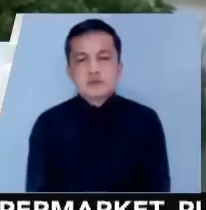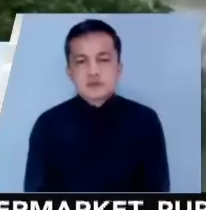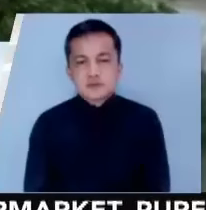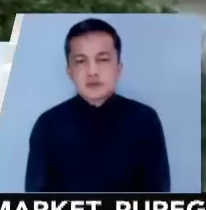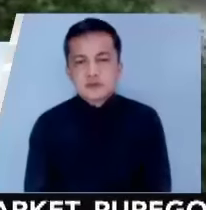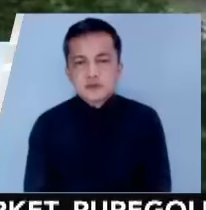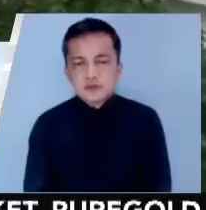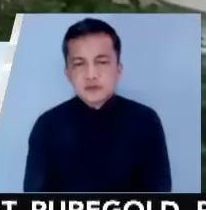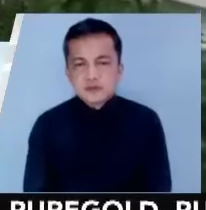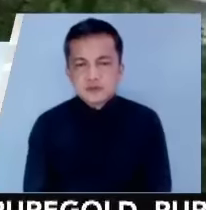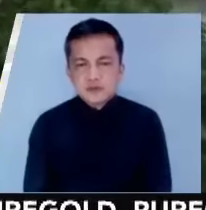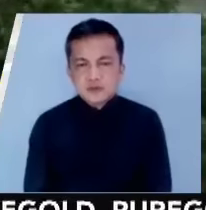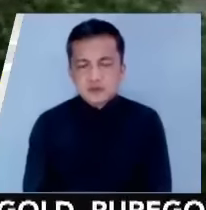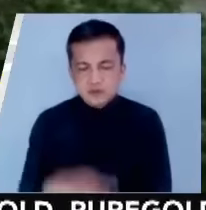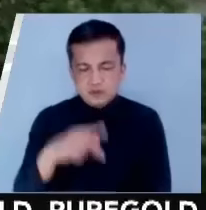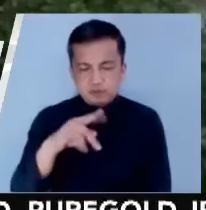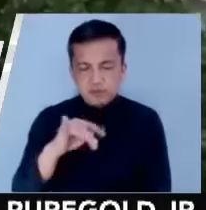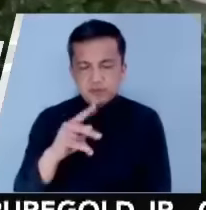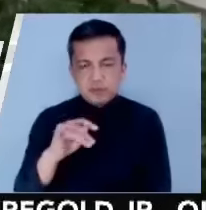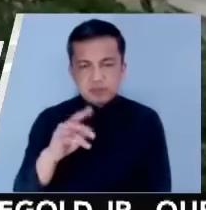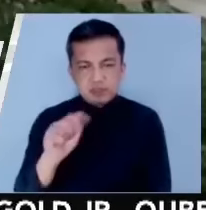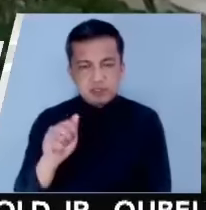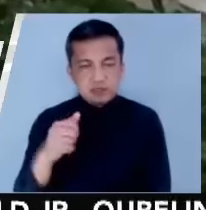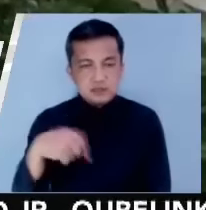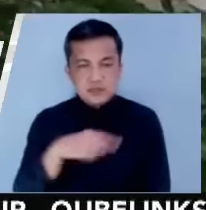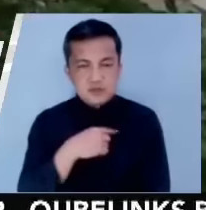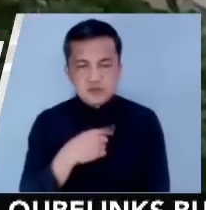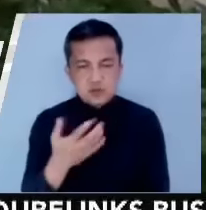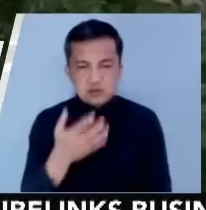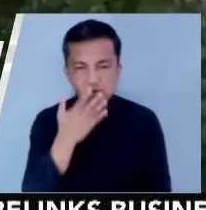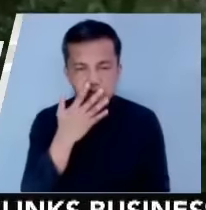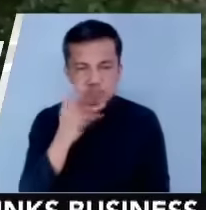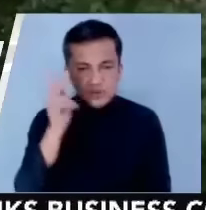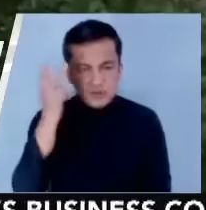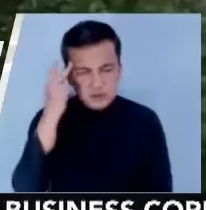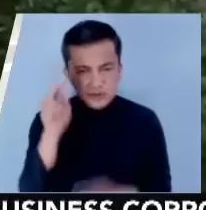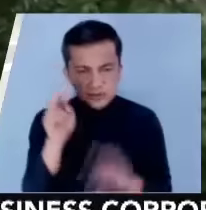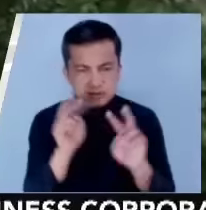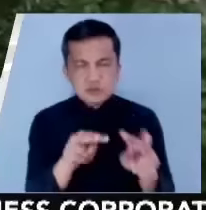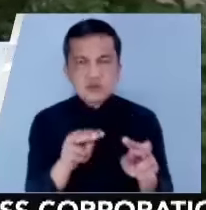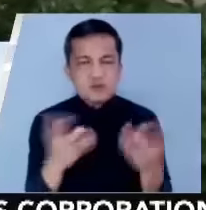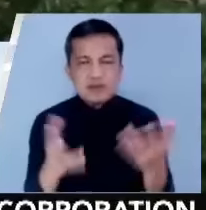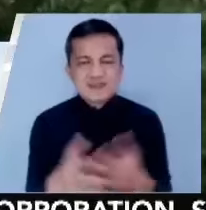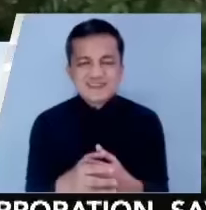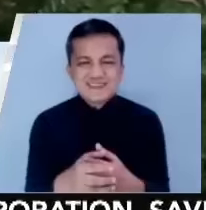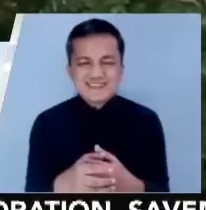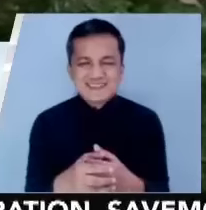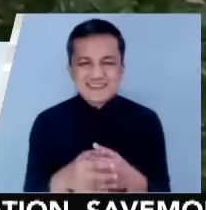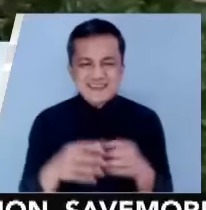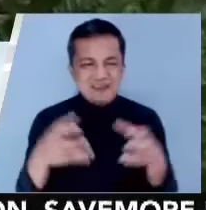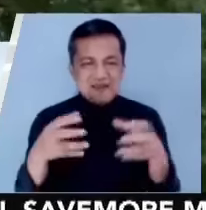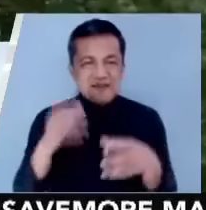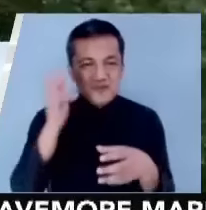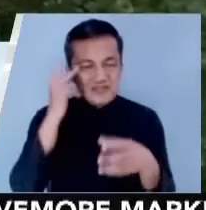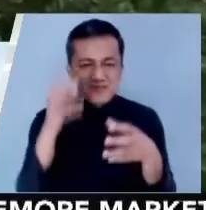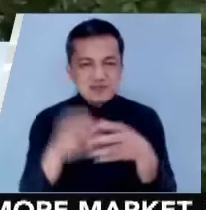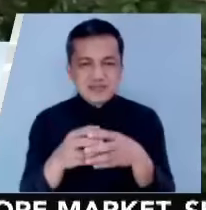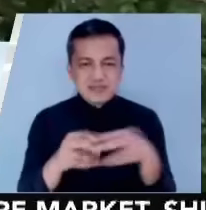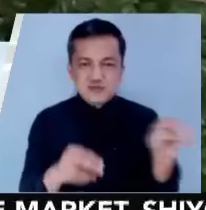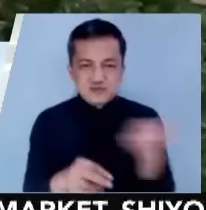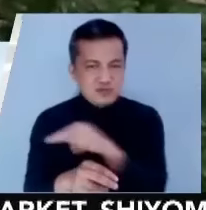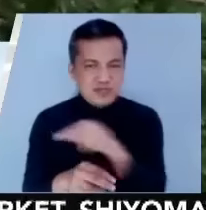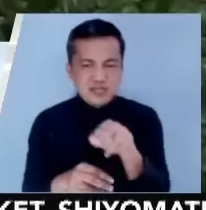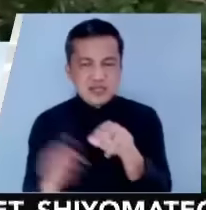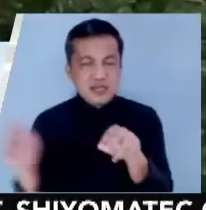Peña Francia dito sa amin, wala namang kulay ng politikang tinitingnan. Walang partido, politically neutral dito lahat. Lahat